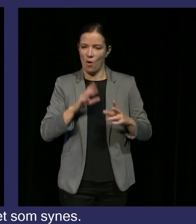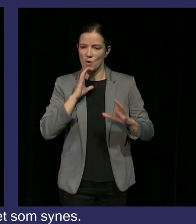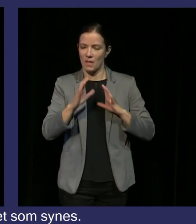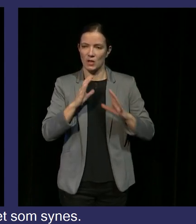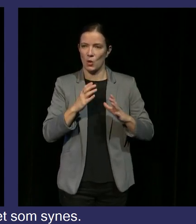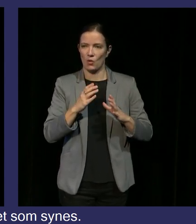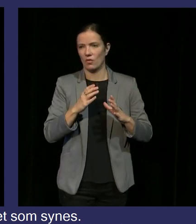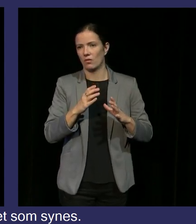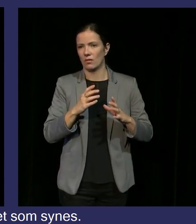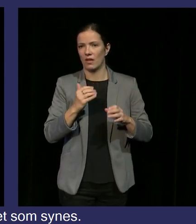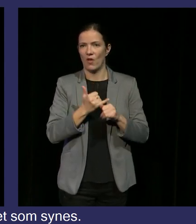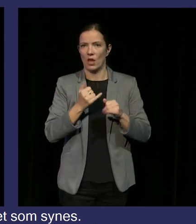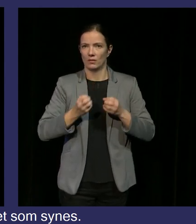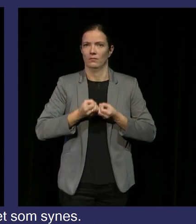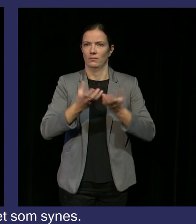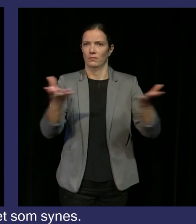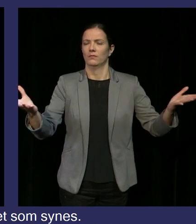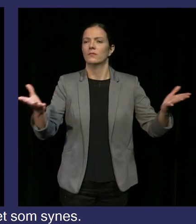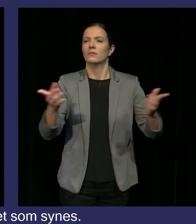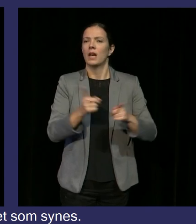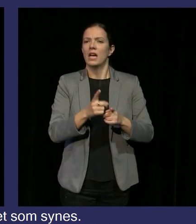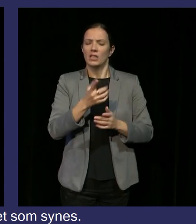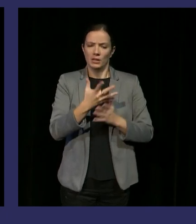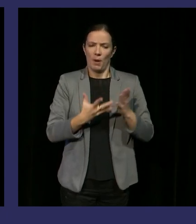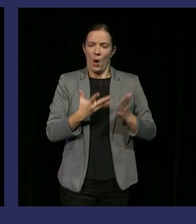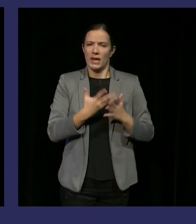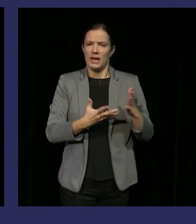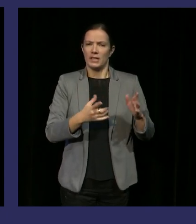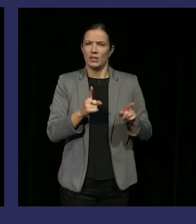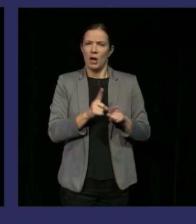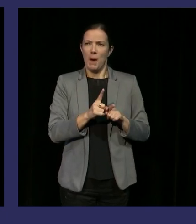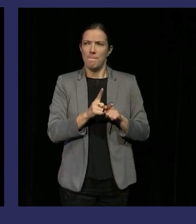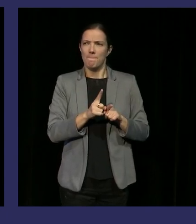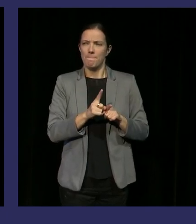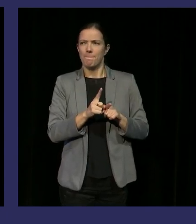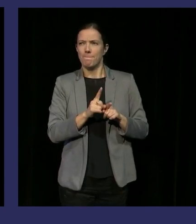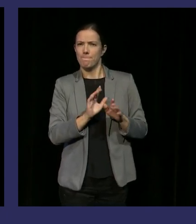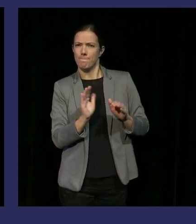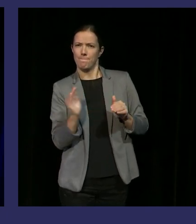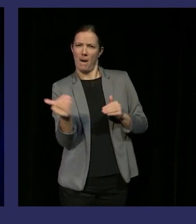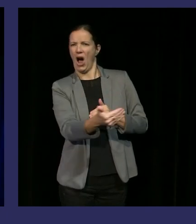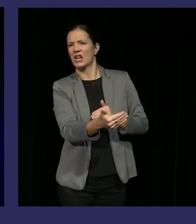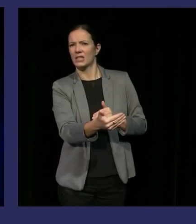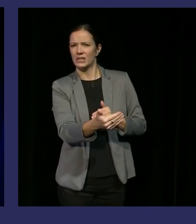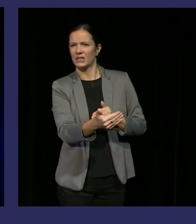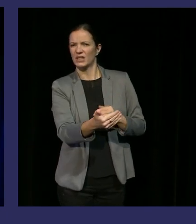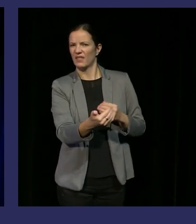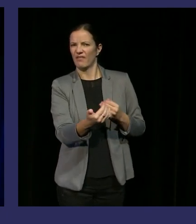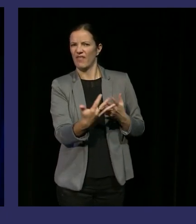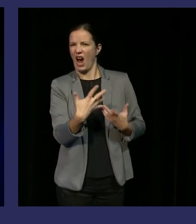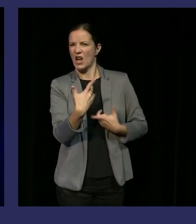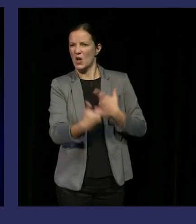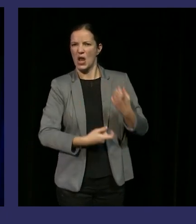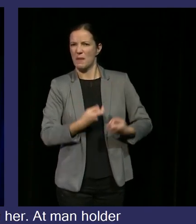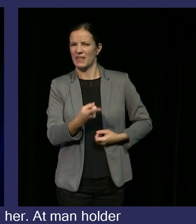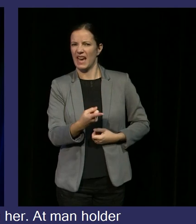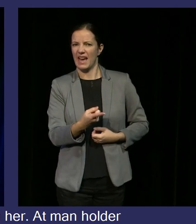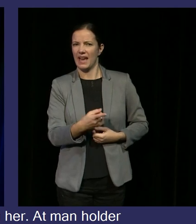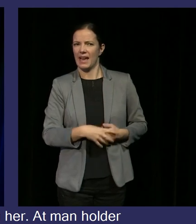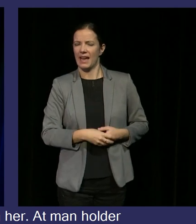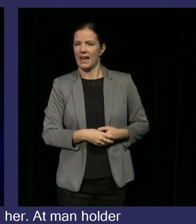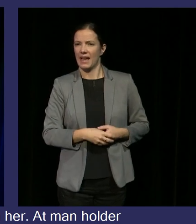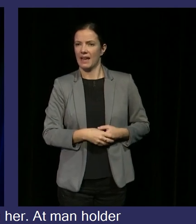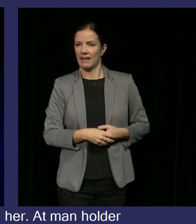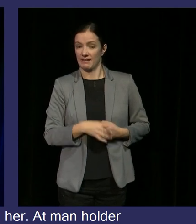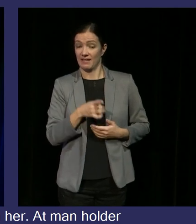ytre kommunikasjon. Det språket som ligger bak her, hva gjør man med det? Hva for